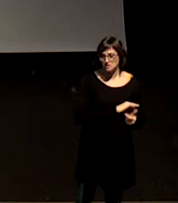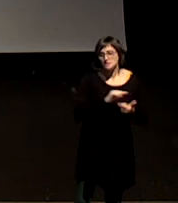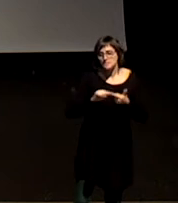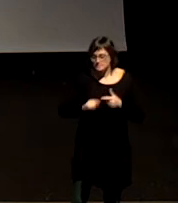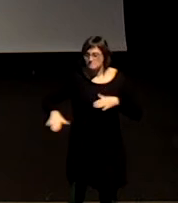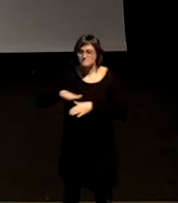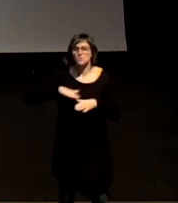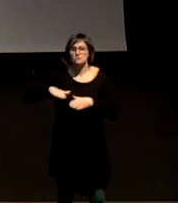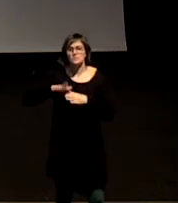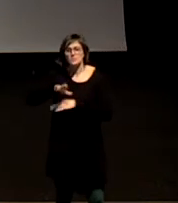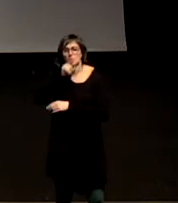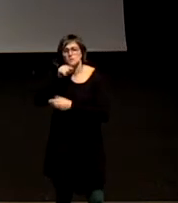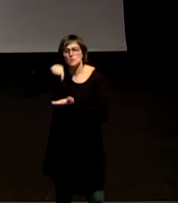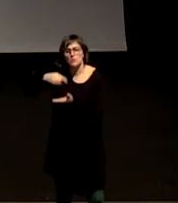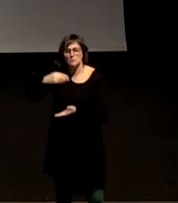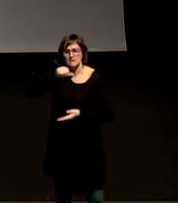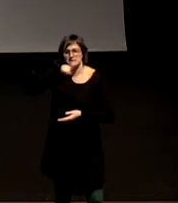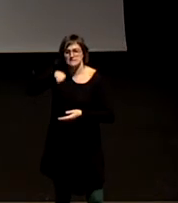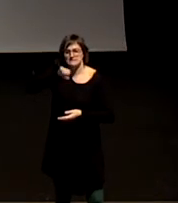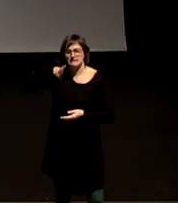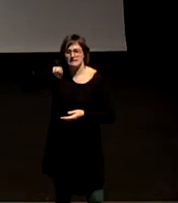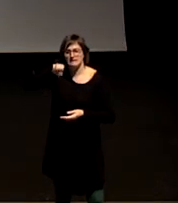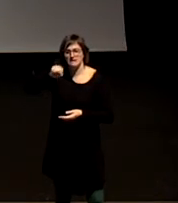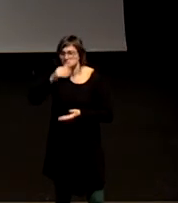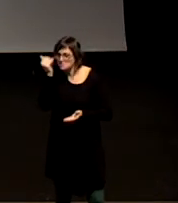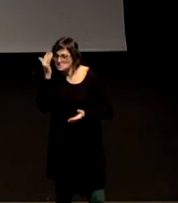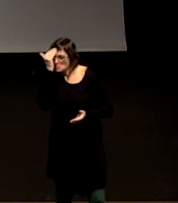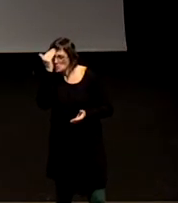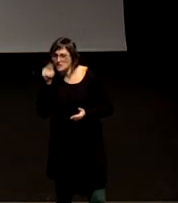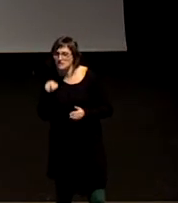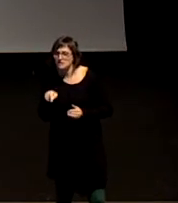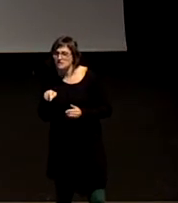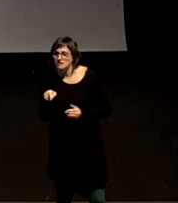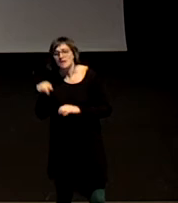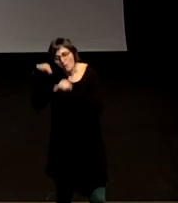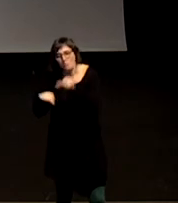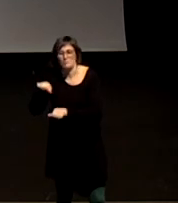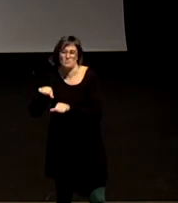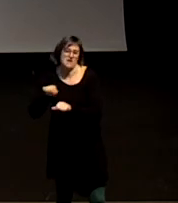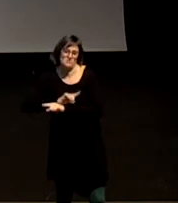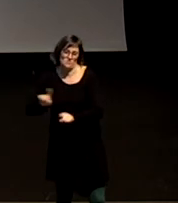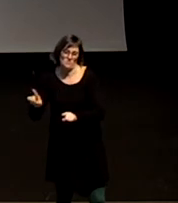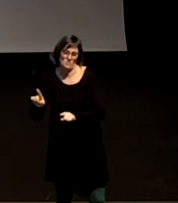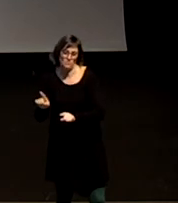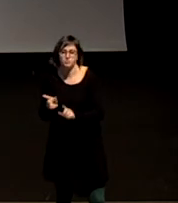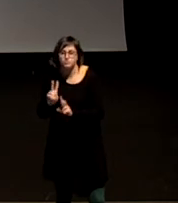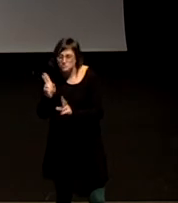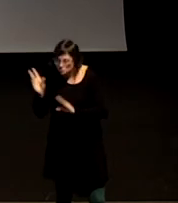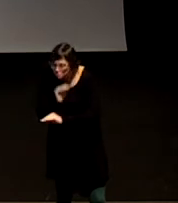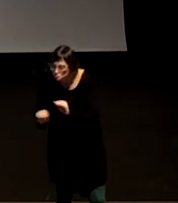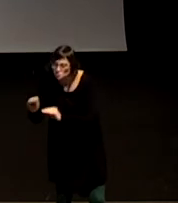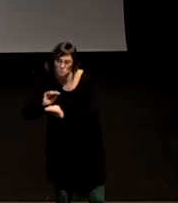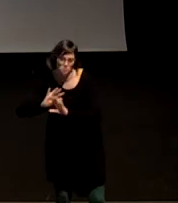au domaine des oiseaux à mazères je sais pas si vous connaissez par contre ils font pas de d'opérations chirurgicales et sert assez juste du du